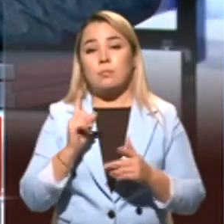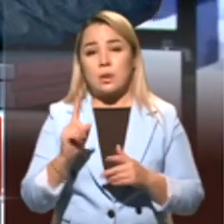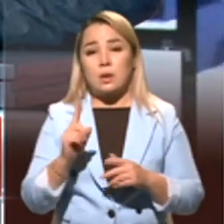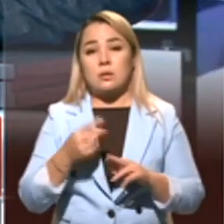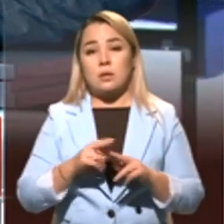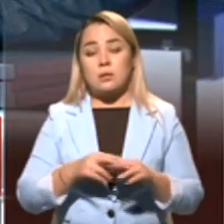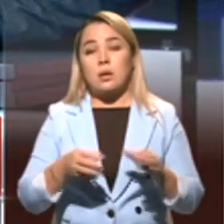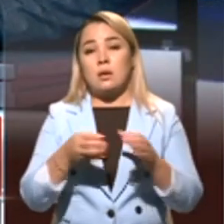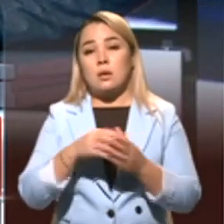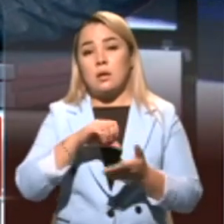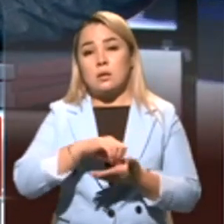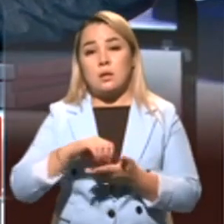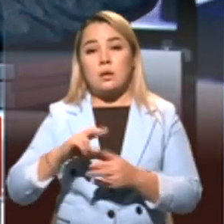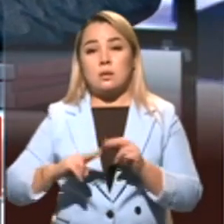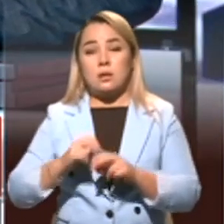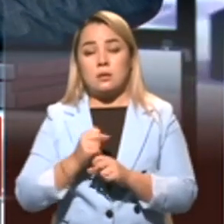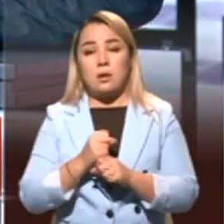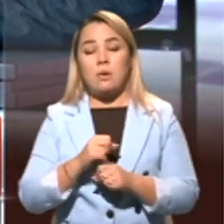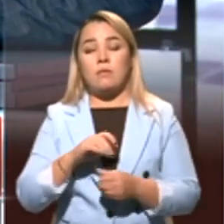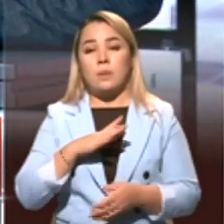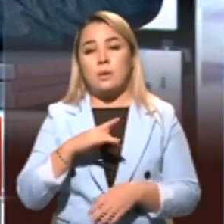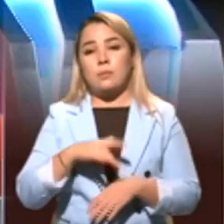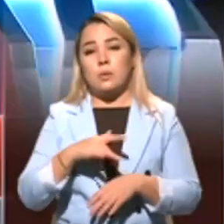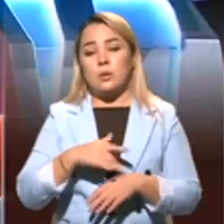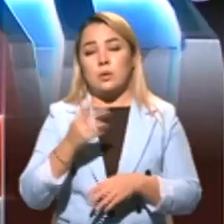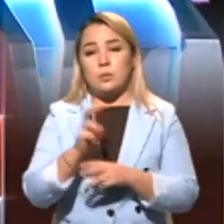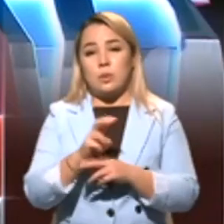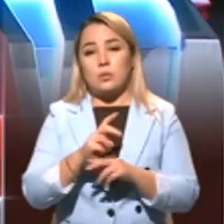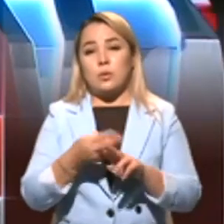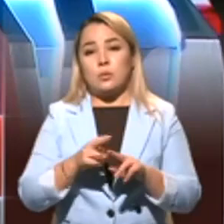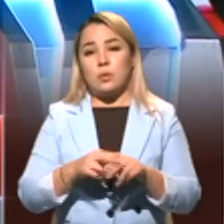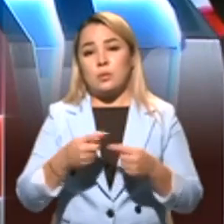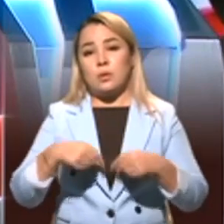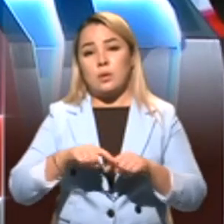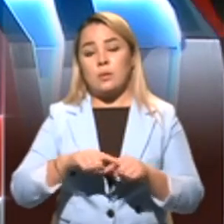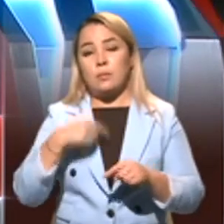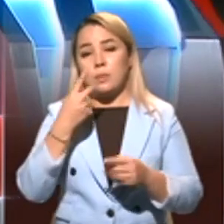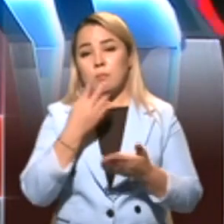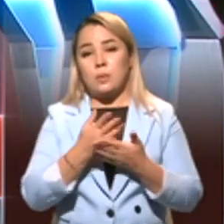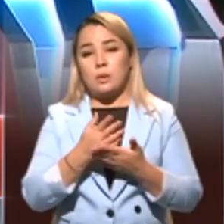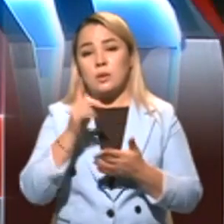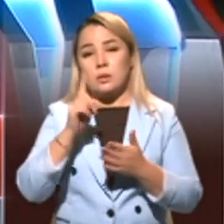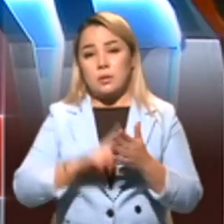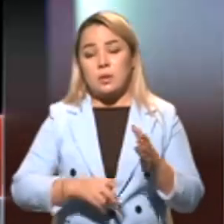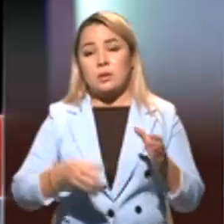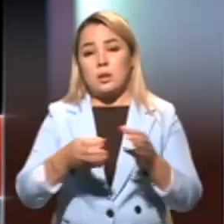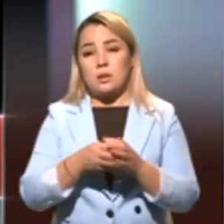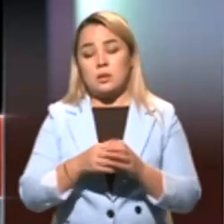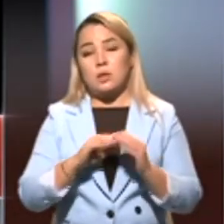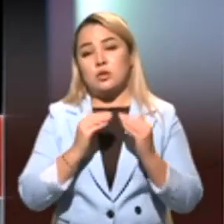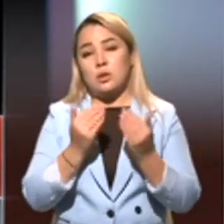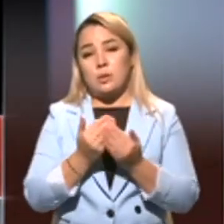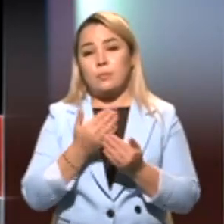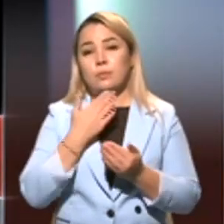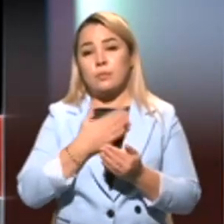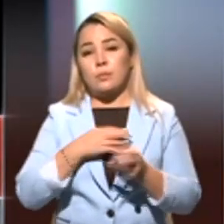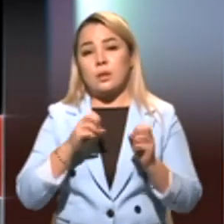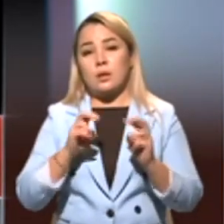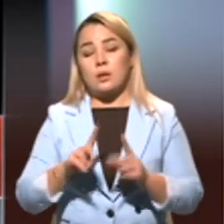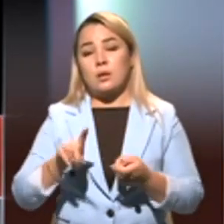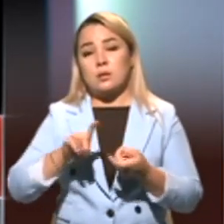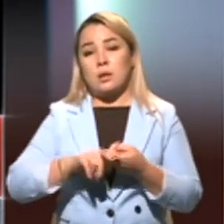бірақ радикалданған фанаттық тұрғыда. Ана догмалық тұрғыда дінге құлай шектен тыс махаббат арнау